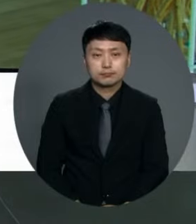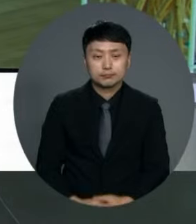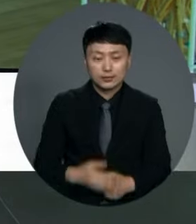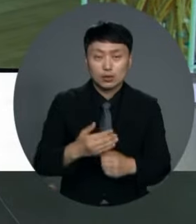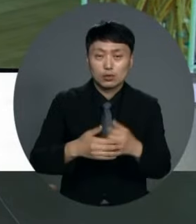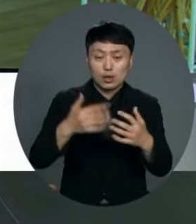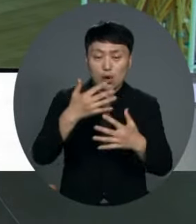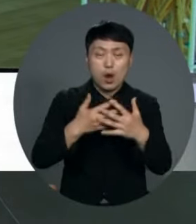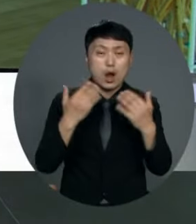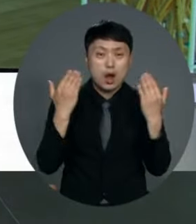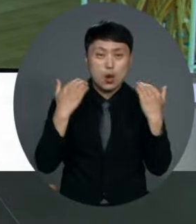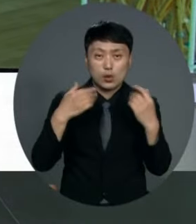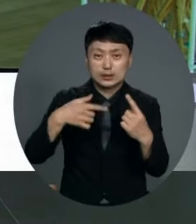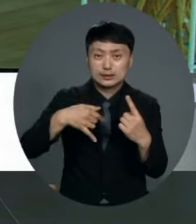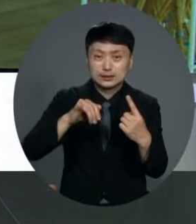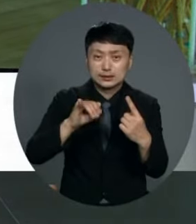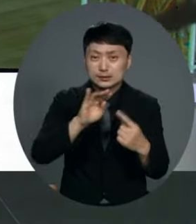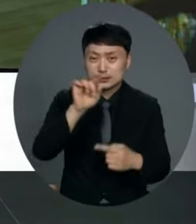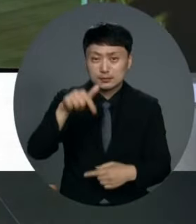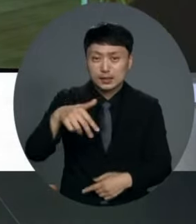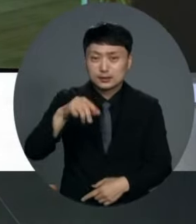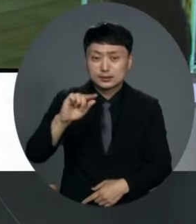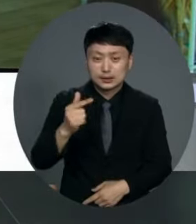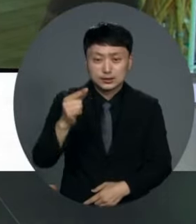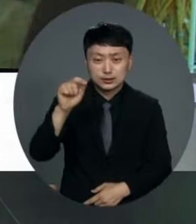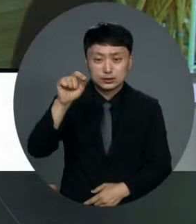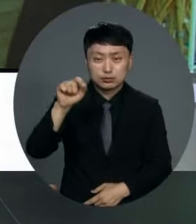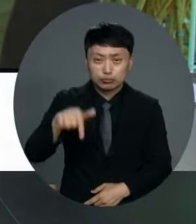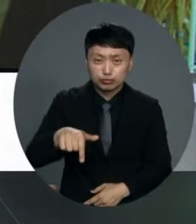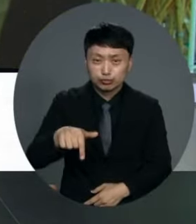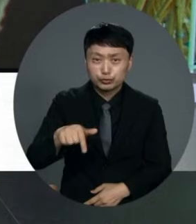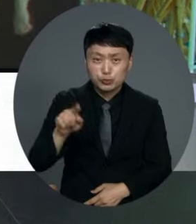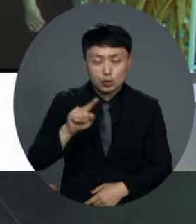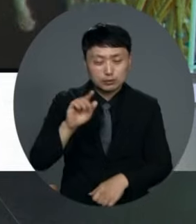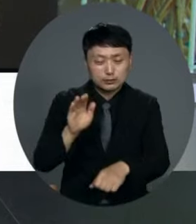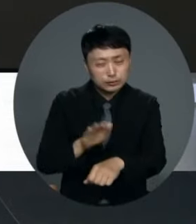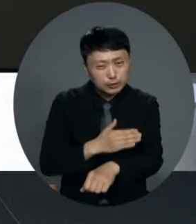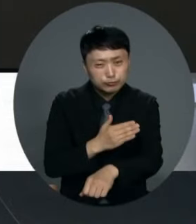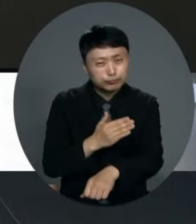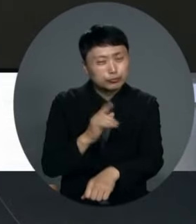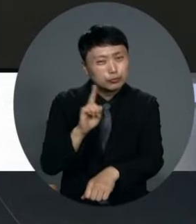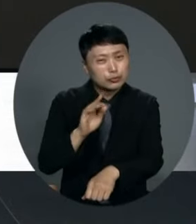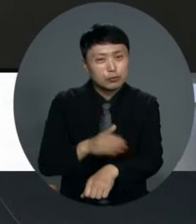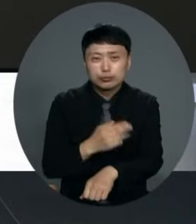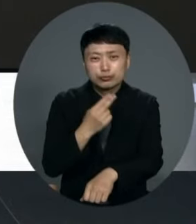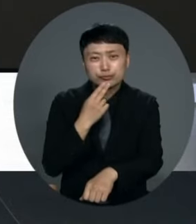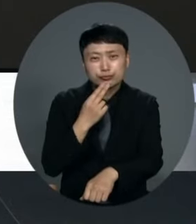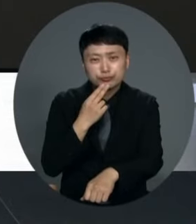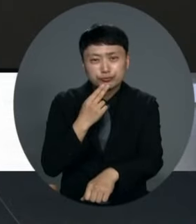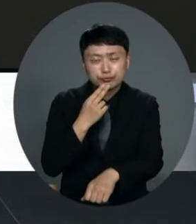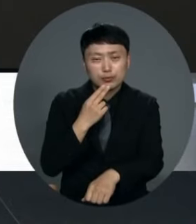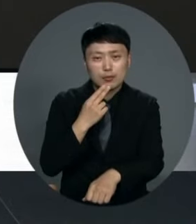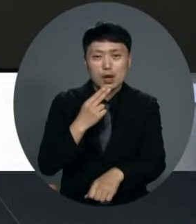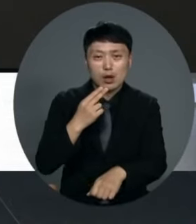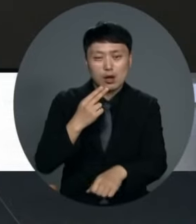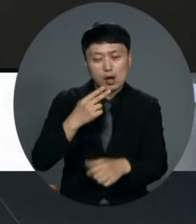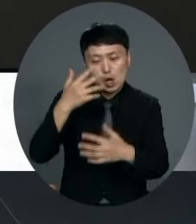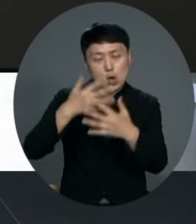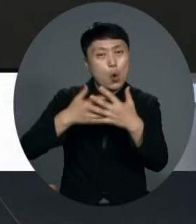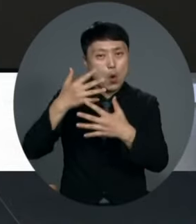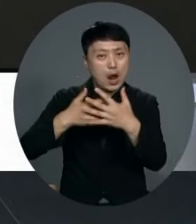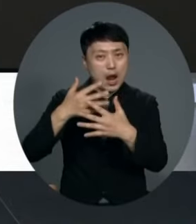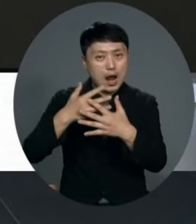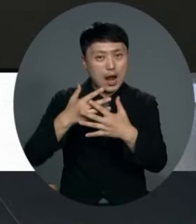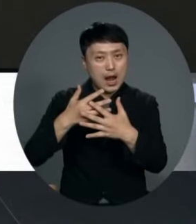대구 영화학교 일기 출신인 박찬호 감독의 단편 영화 아무 잘못 없느니 춘천영화제 한국 단편 경쟁